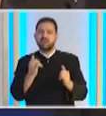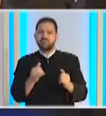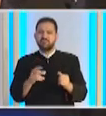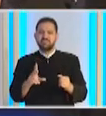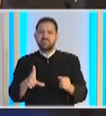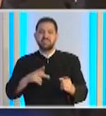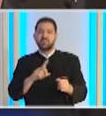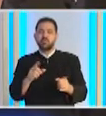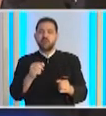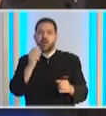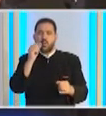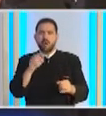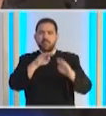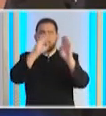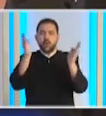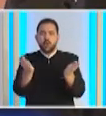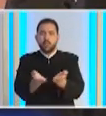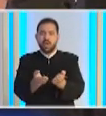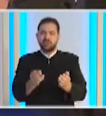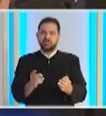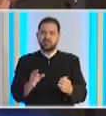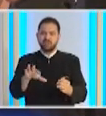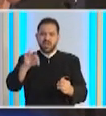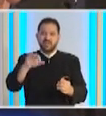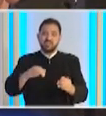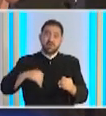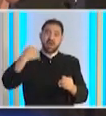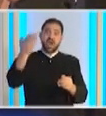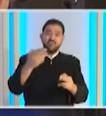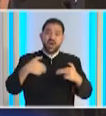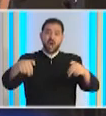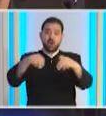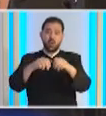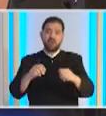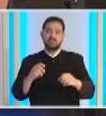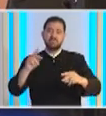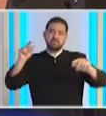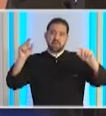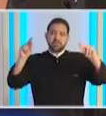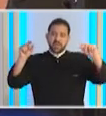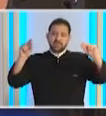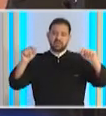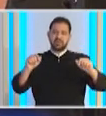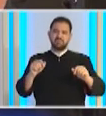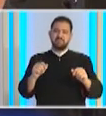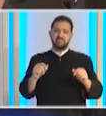oameni trupești, doar oameni lumești, de a ne regăsi în afara noastră, în petreceri, în